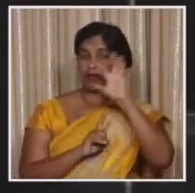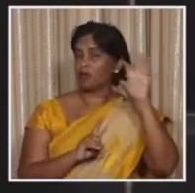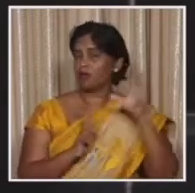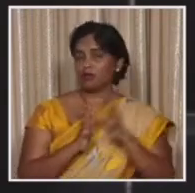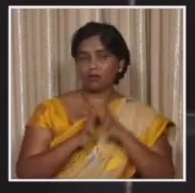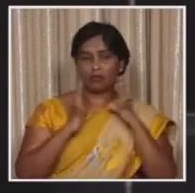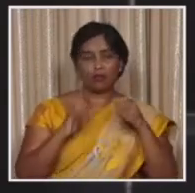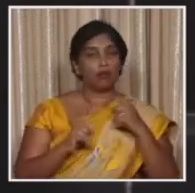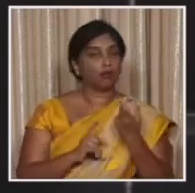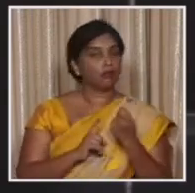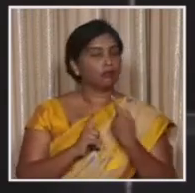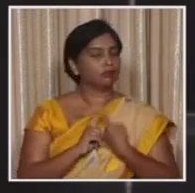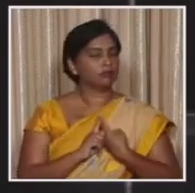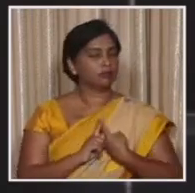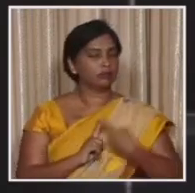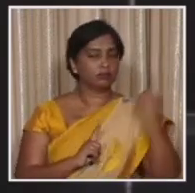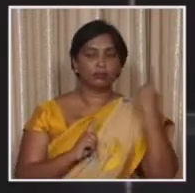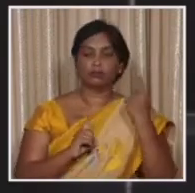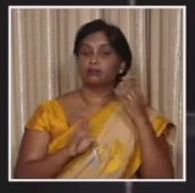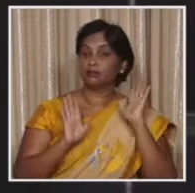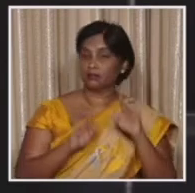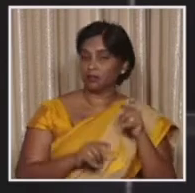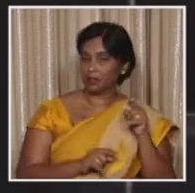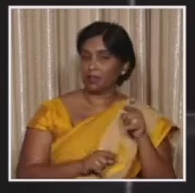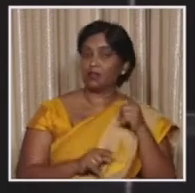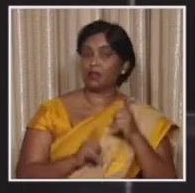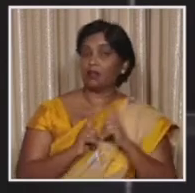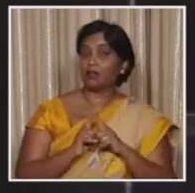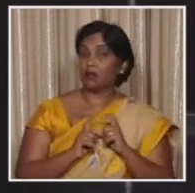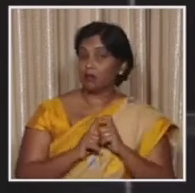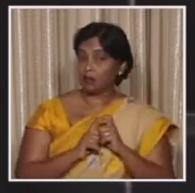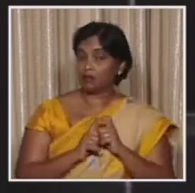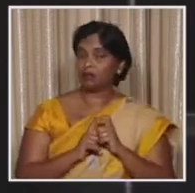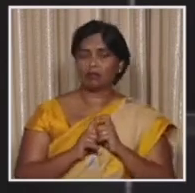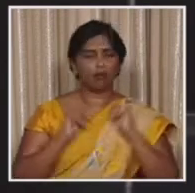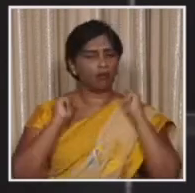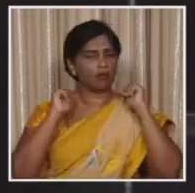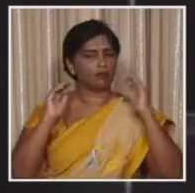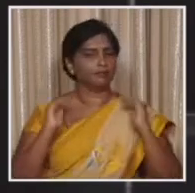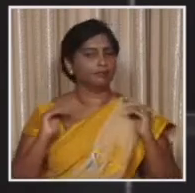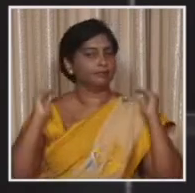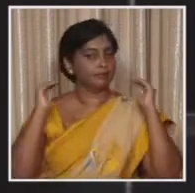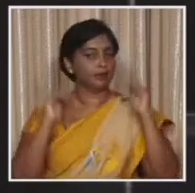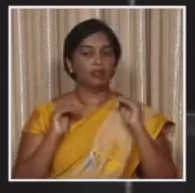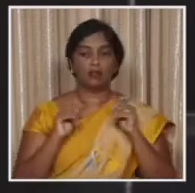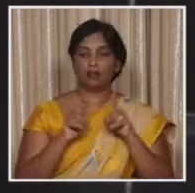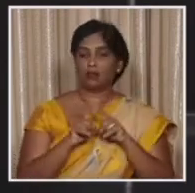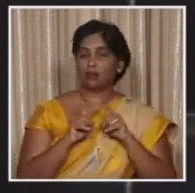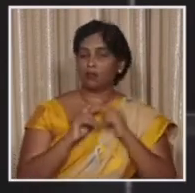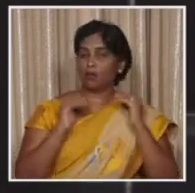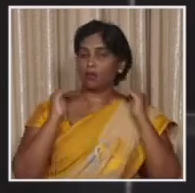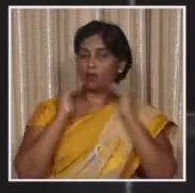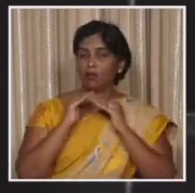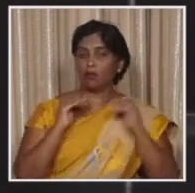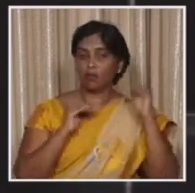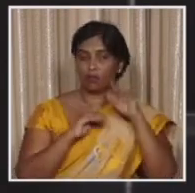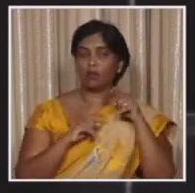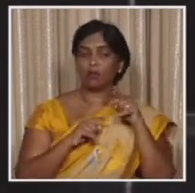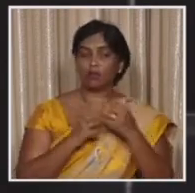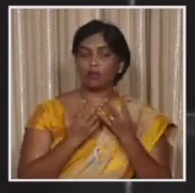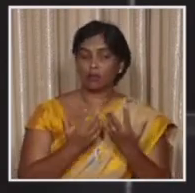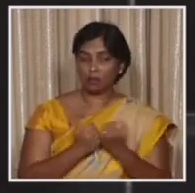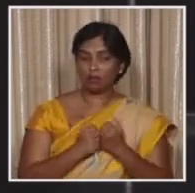බොහොමයක් අද ආර්ථික අතින් පෙළහර පාමින් ඉන්නේ. අධ්‍යාපනය අතින් යාවත්කාලීන වෙමින් ඉහළ මට්ටමකට උසස් වන්නට ඔවුන්